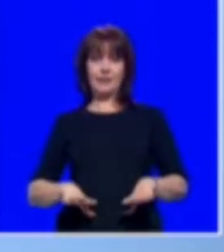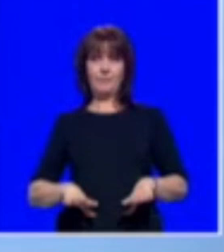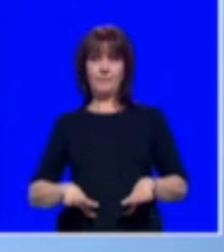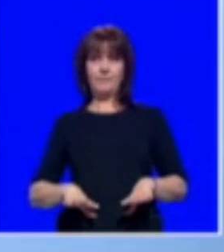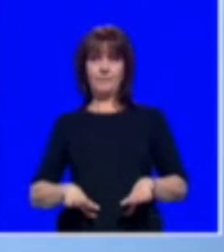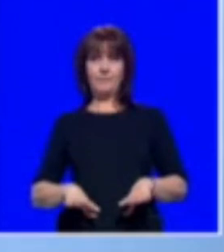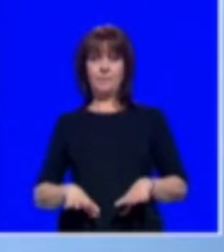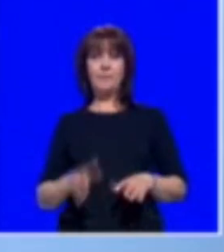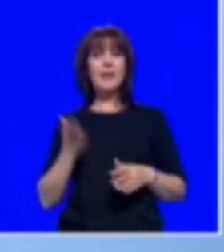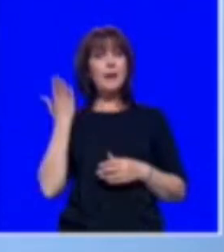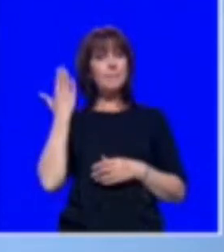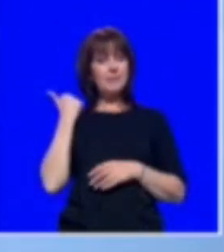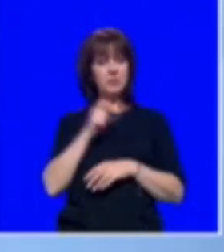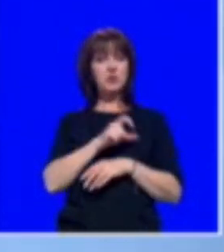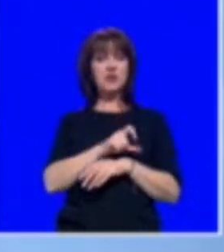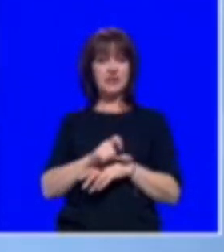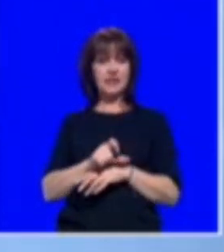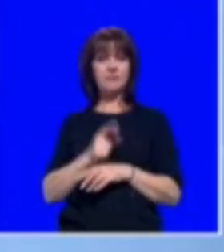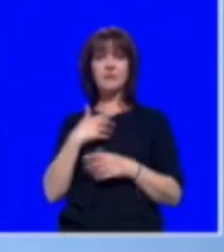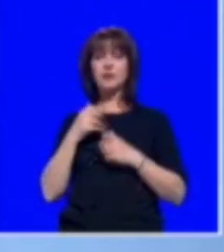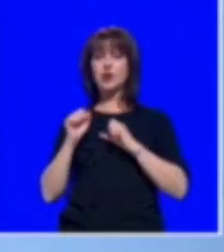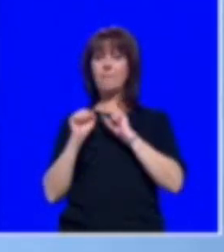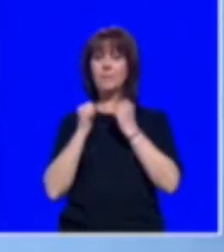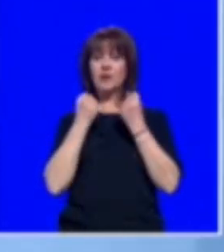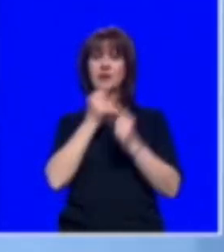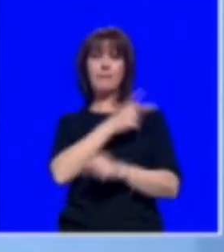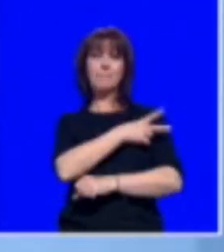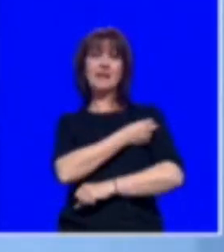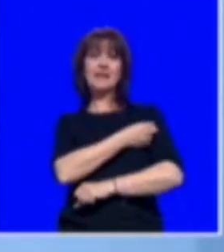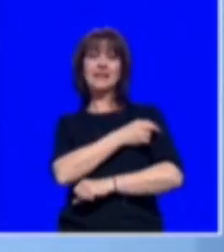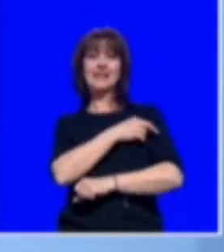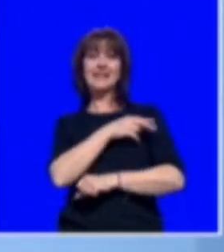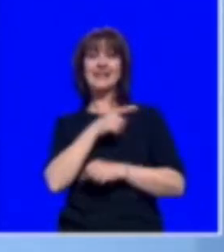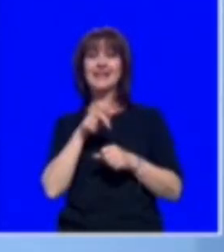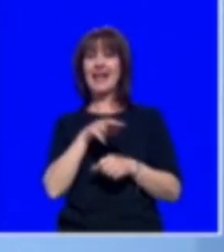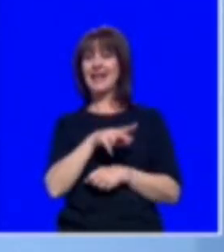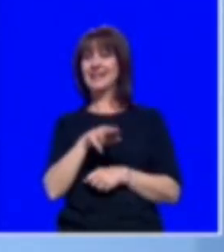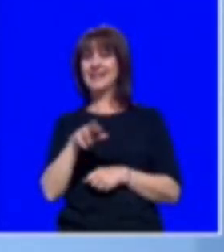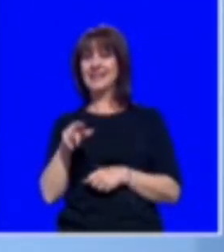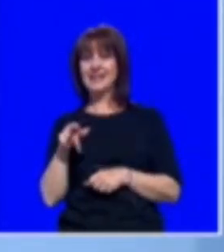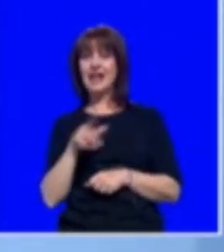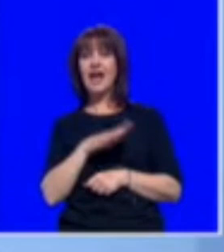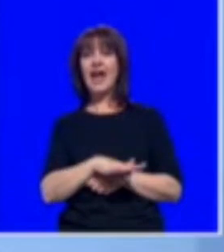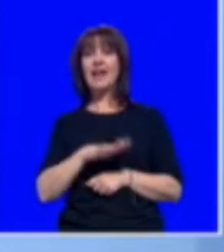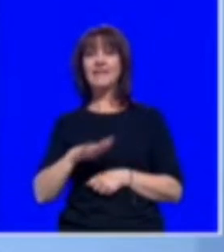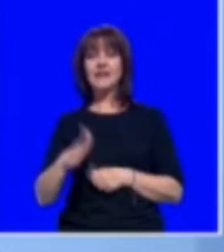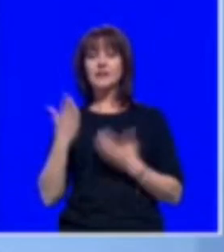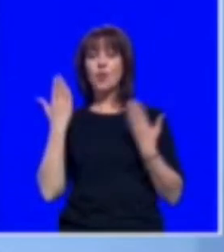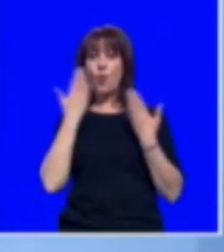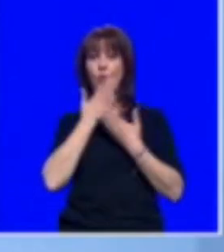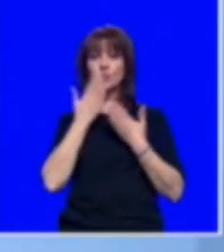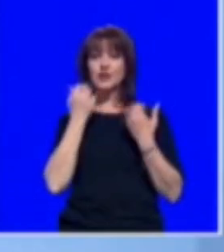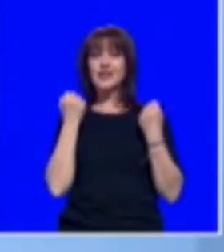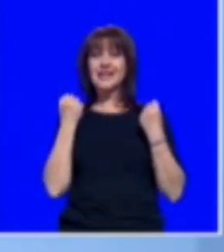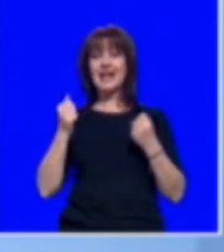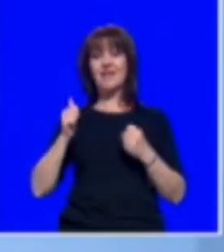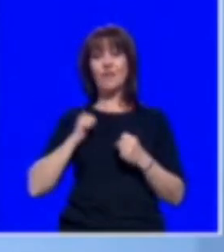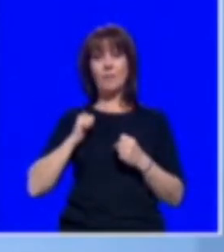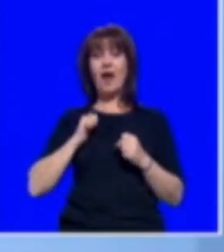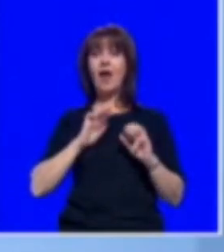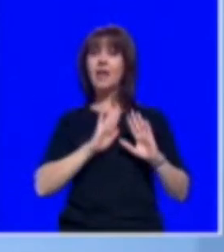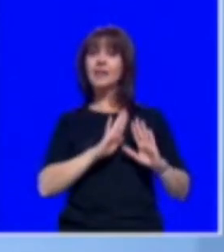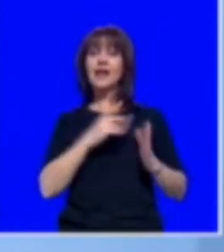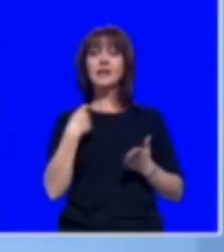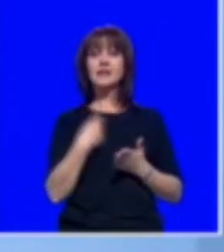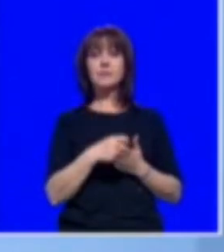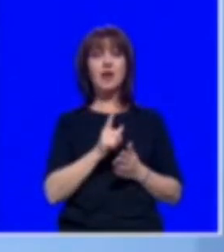пример. Миналата седмица имаше протест на медицинските сестри от детско и училищно здравеопазване, тъй като техните